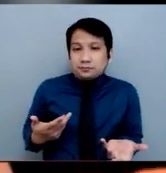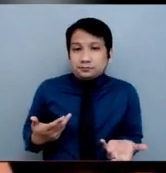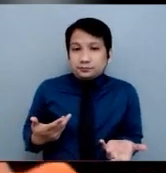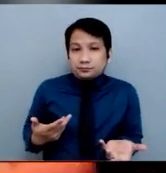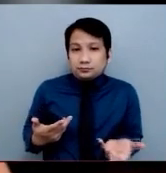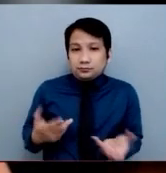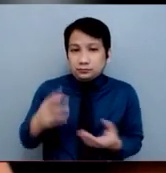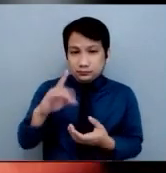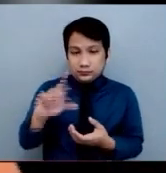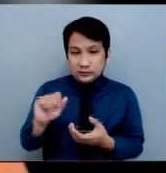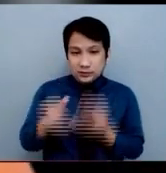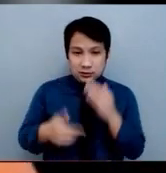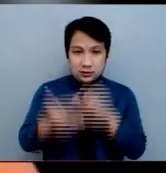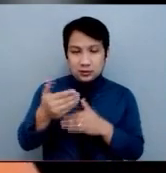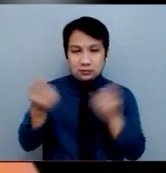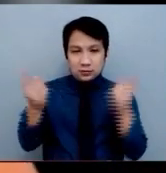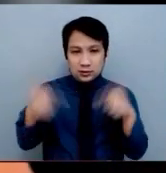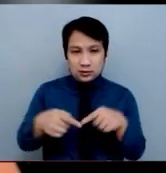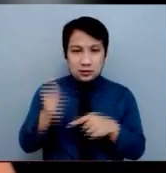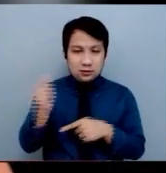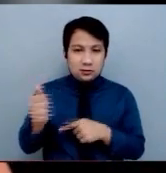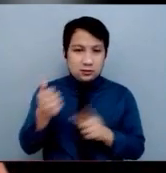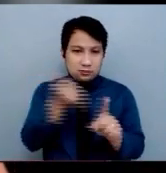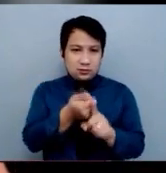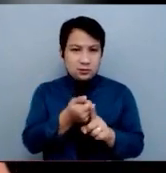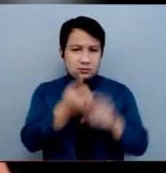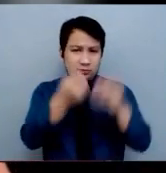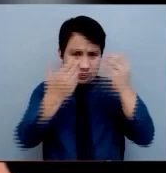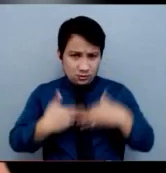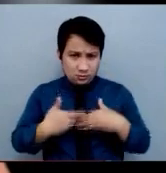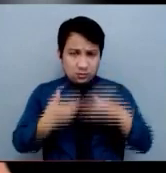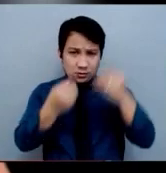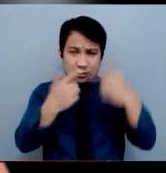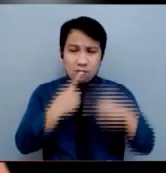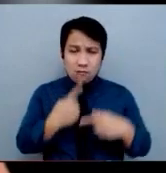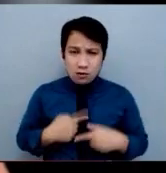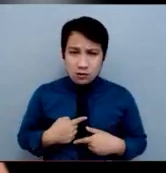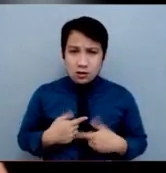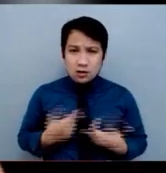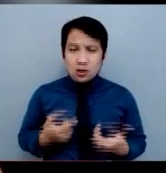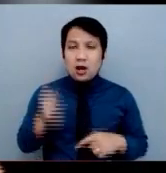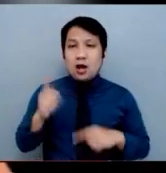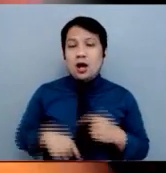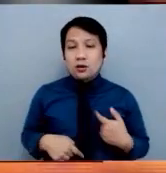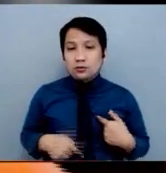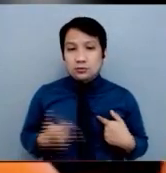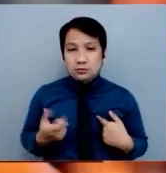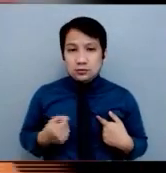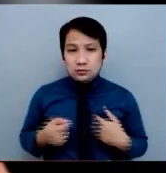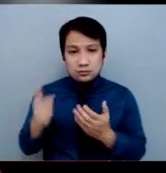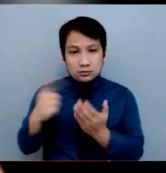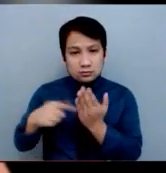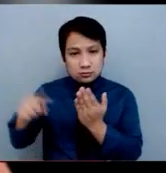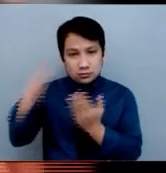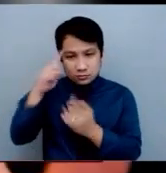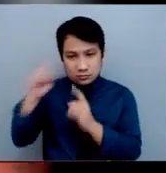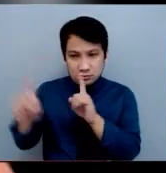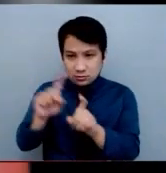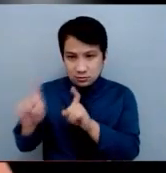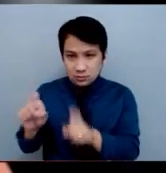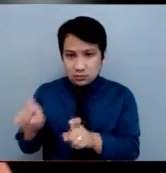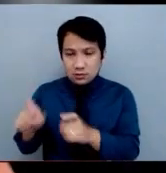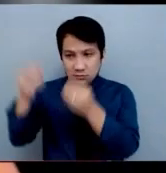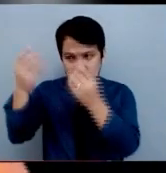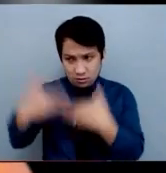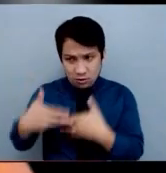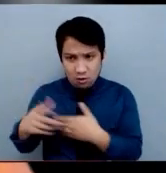data leak o hacking incident na nangyari. So, na-receive namin yung information. So, ang ginawa ko, binerify ko, tinanong ko yung informant